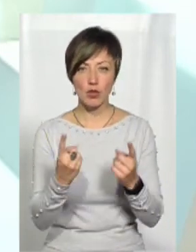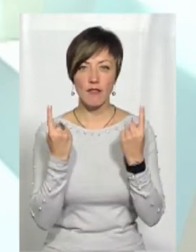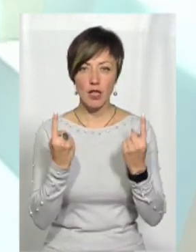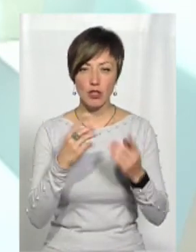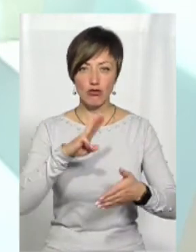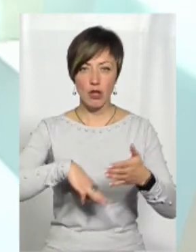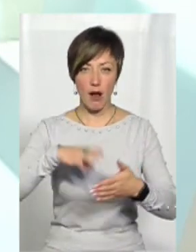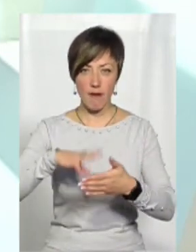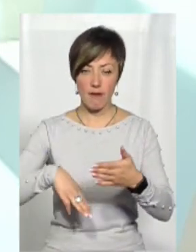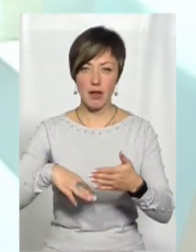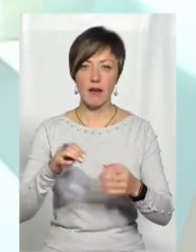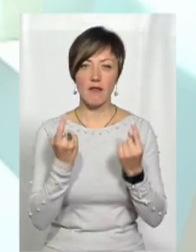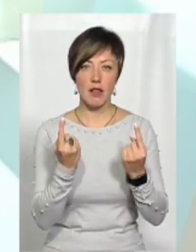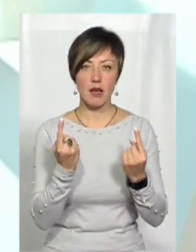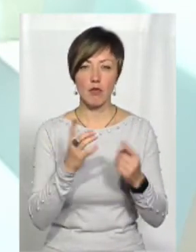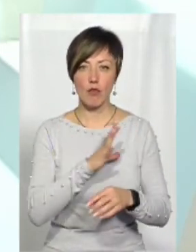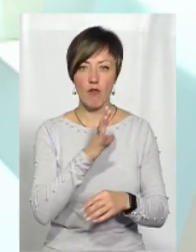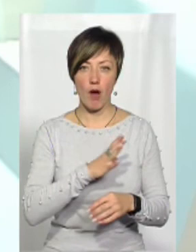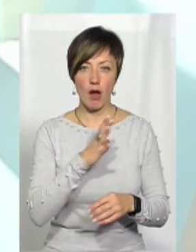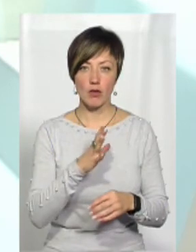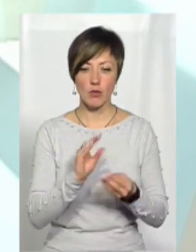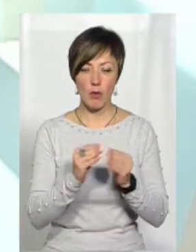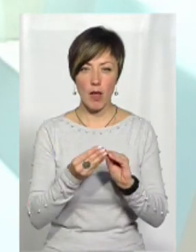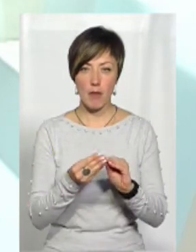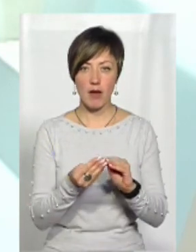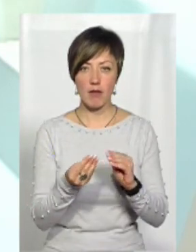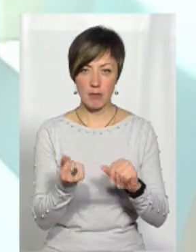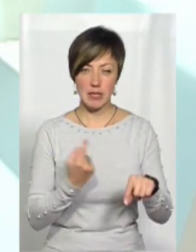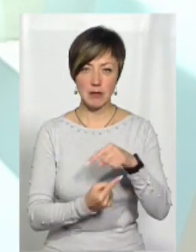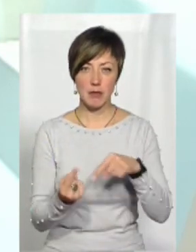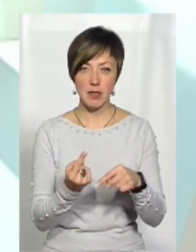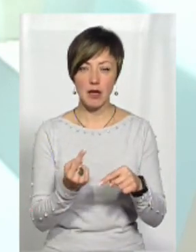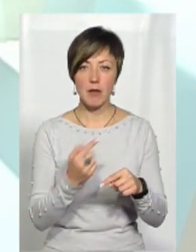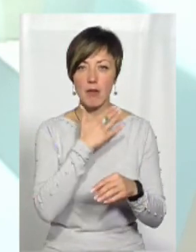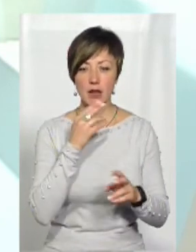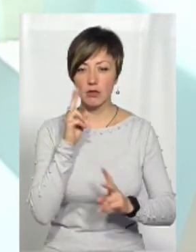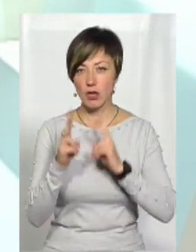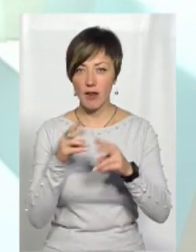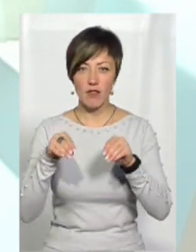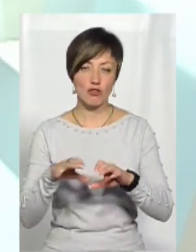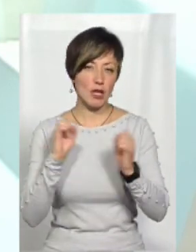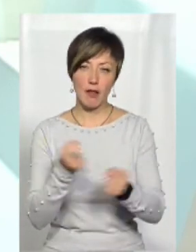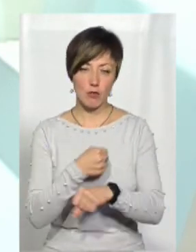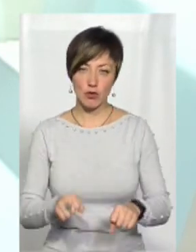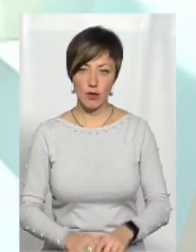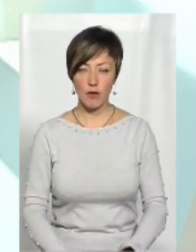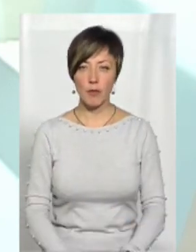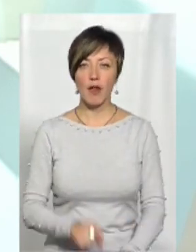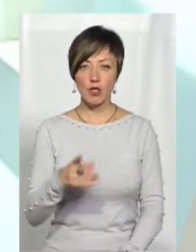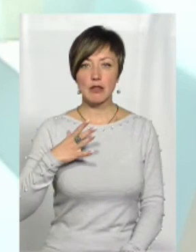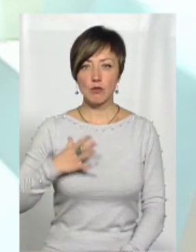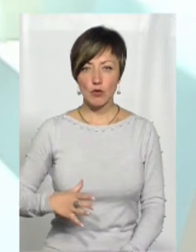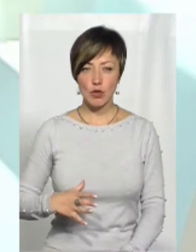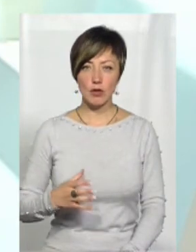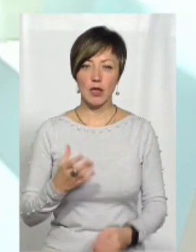великі штрафи, от, великі бувають негаразди у приватних підприємців, нараз нам скаржились, і їх вирішити неможливо. Їм вони